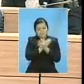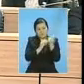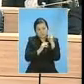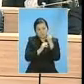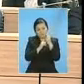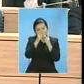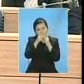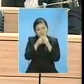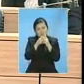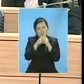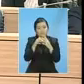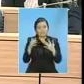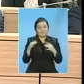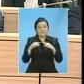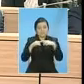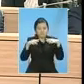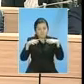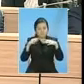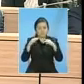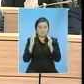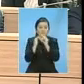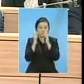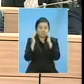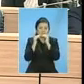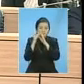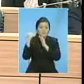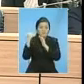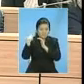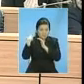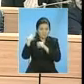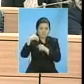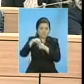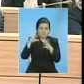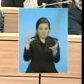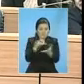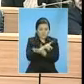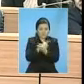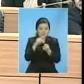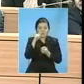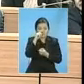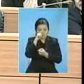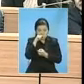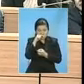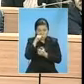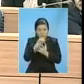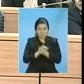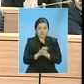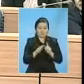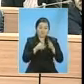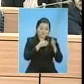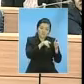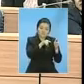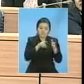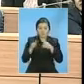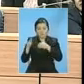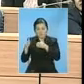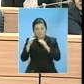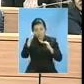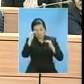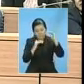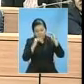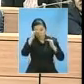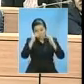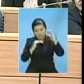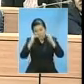สิ่งที่ยังมีอยู่เป็นเรื่องที่สำคัญมากเพราะฉะนั้นหากตรงนี้ฝ่ายหนึ่งฝ่ายใดยังได้ความเป็นธรรมอยู่ฝ่